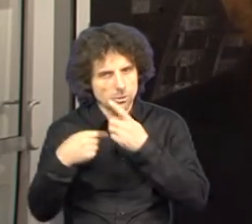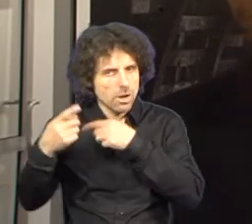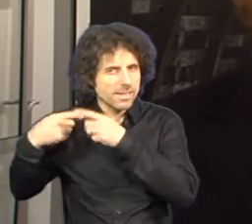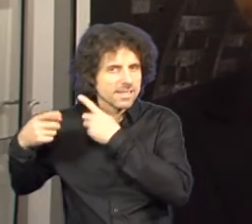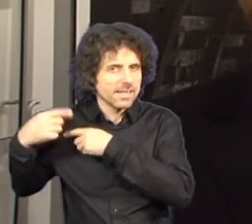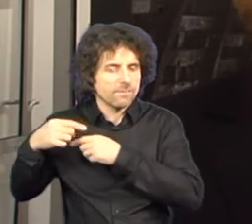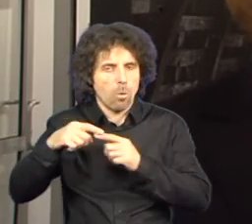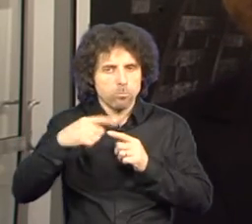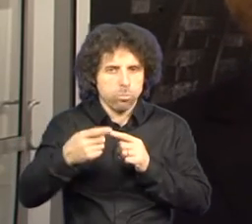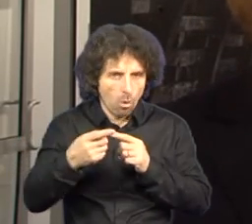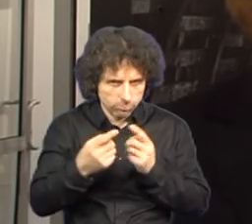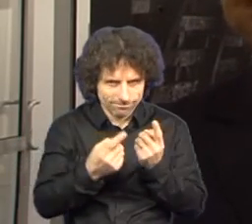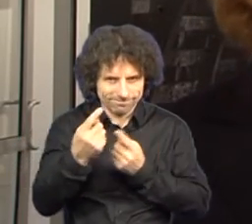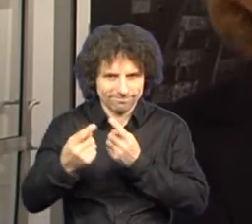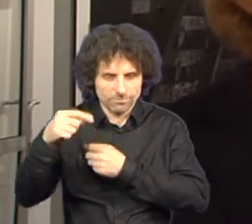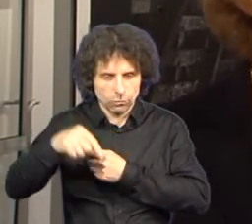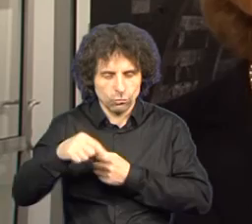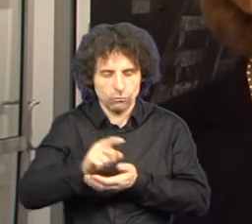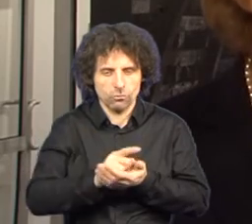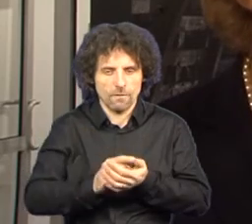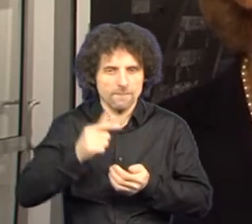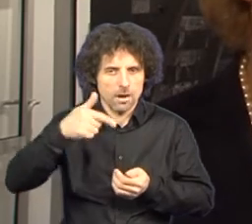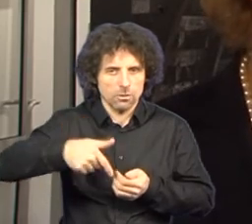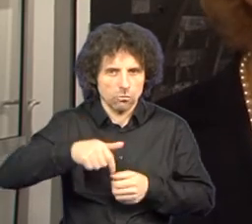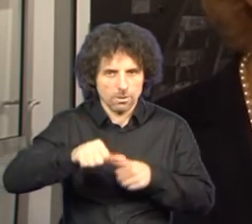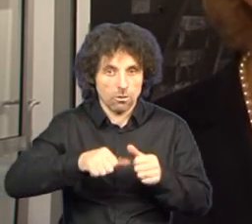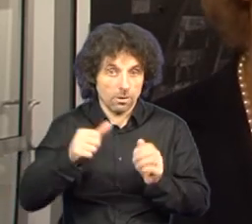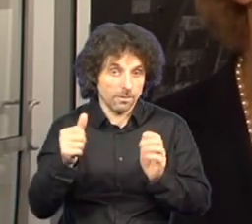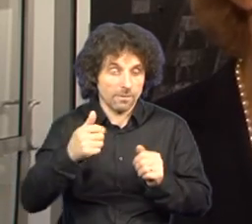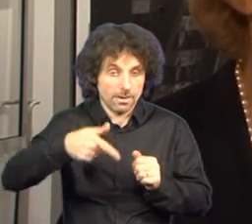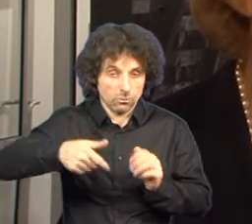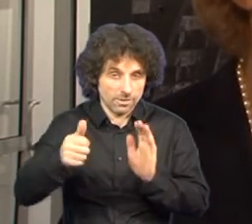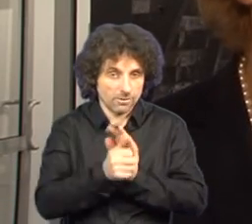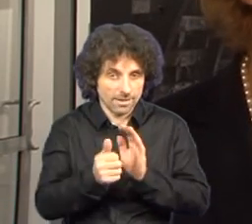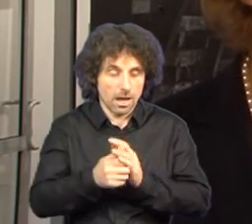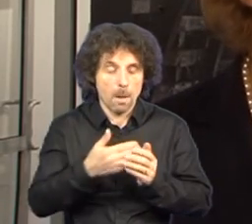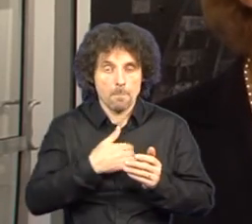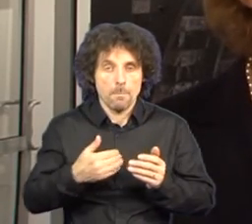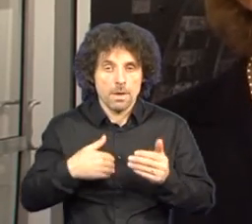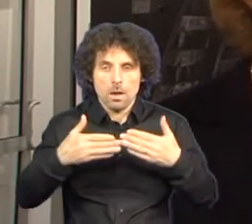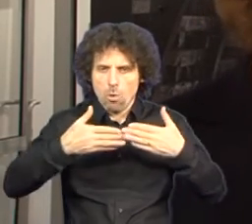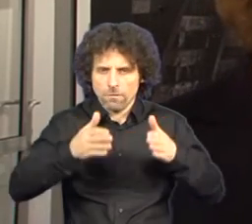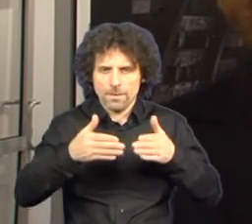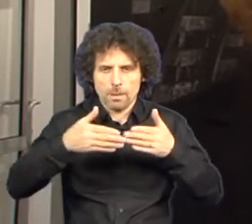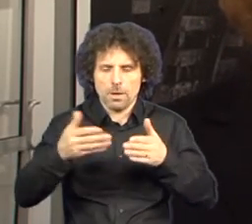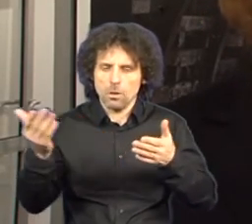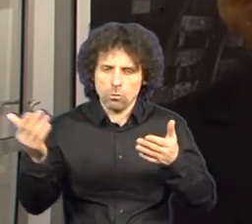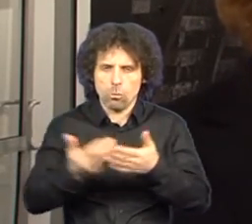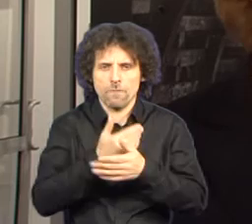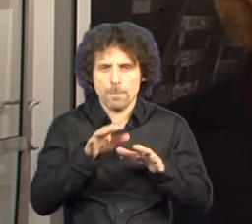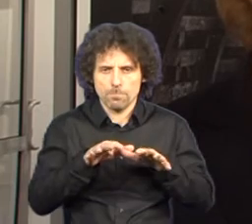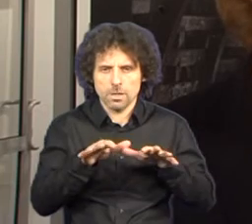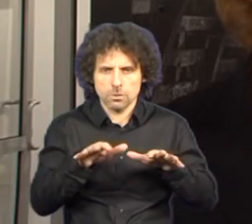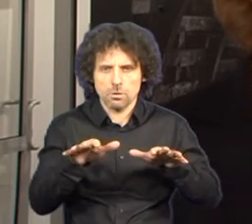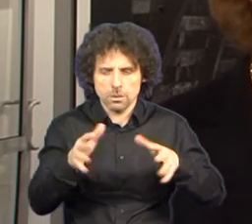postindustrialne tu na Śląsku. Dziś rok 2016, a my odsłaniamy kolejne przestrzenie,